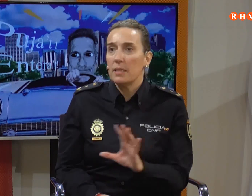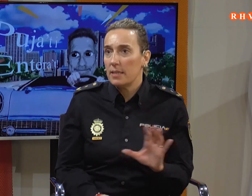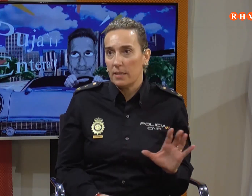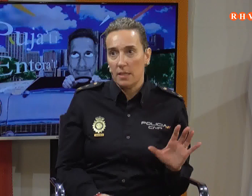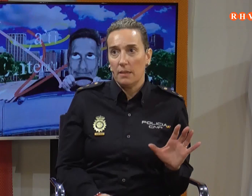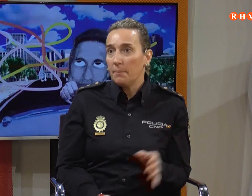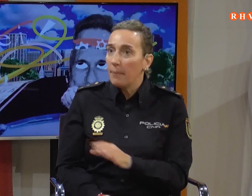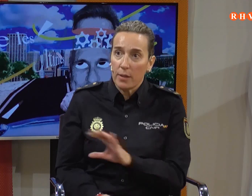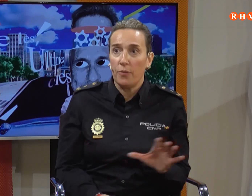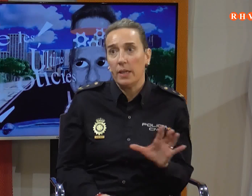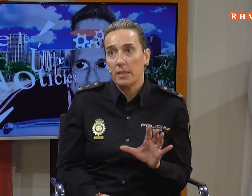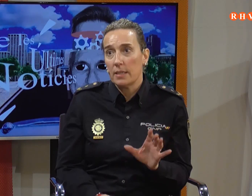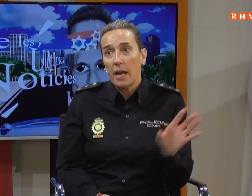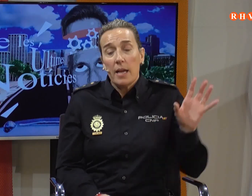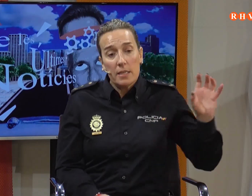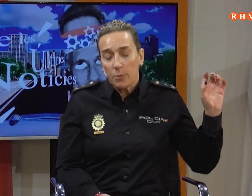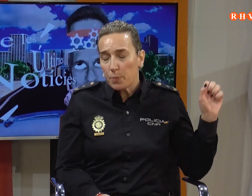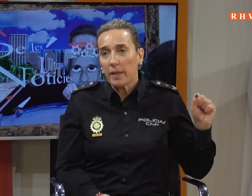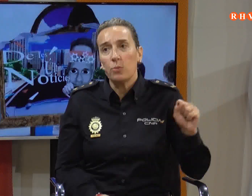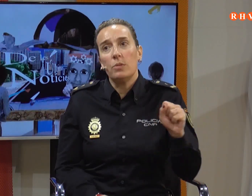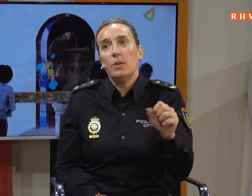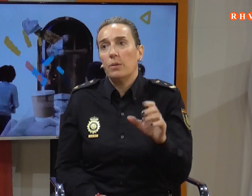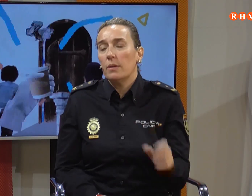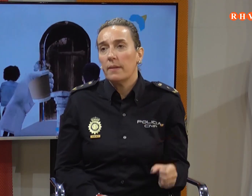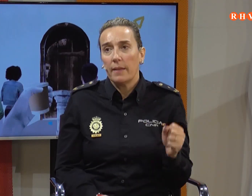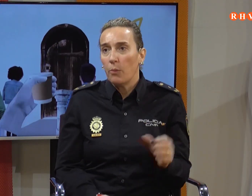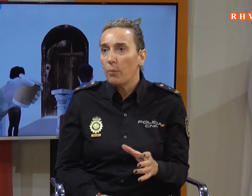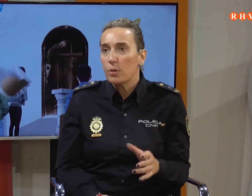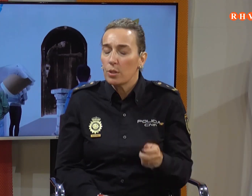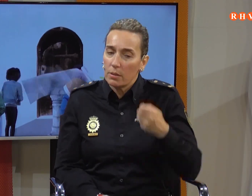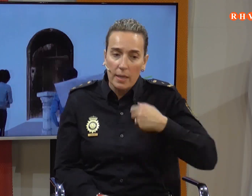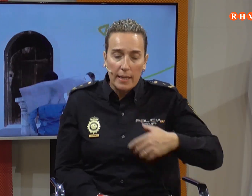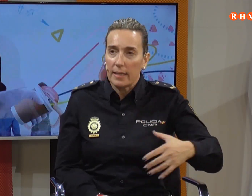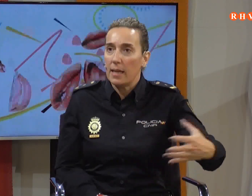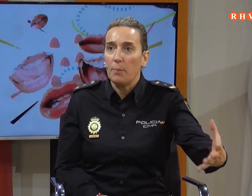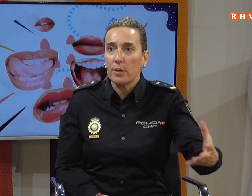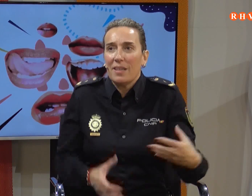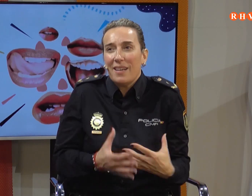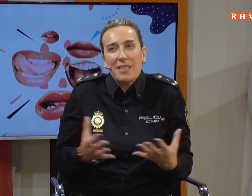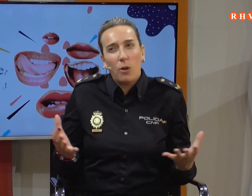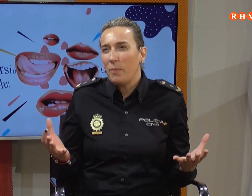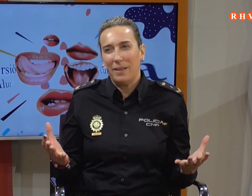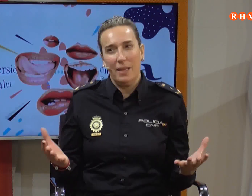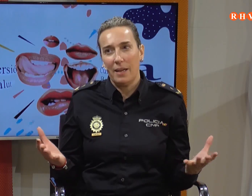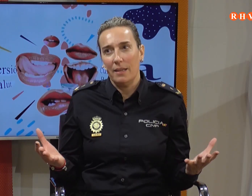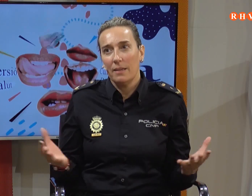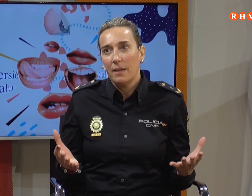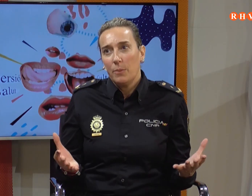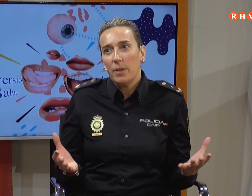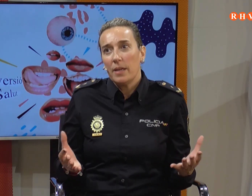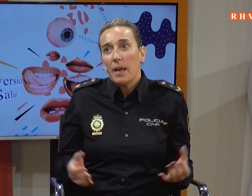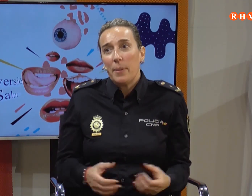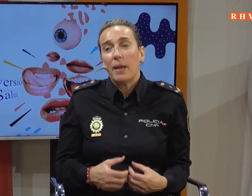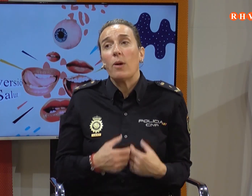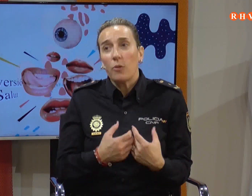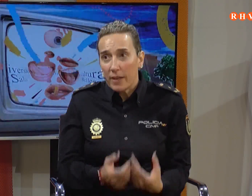oferir resistència, mai oferir resistència. Si mos peguen un tiró d'un bolso, que se l'emporten, és algo material. Vale.